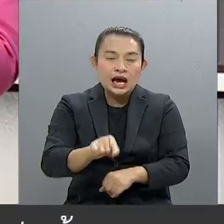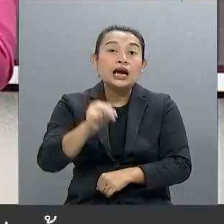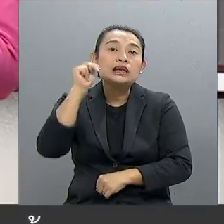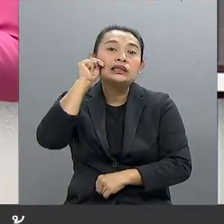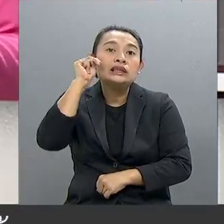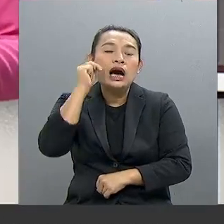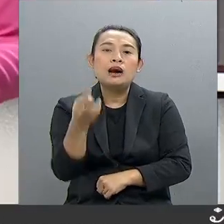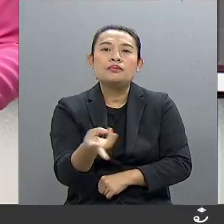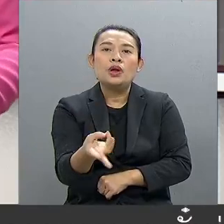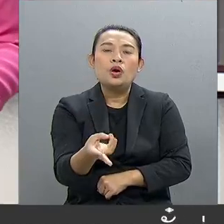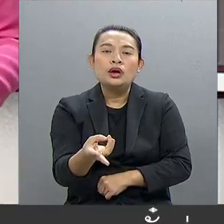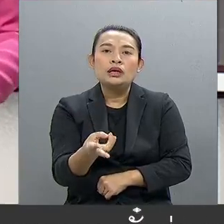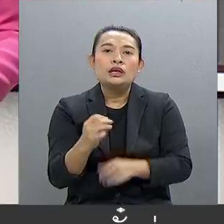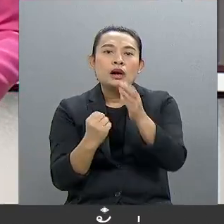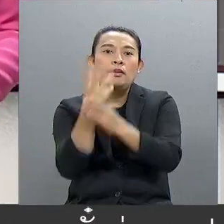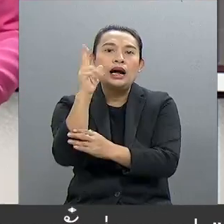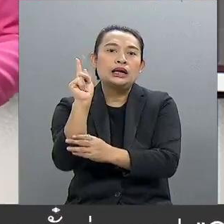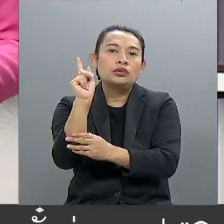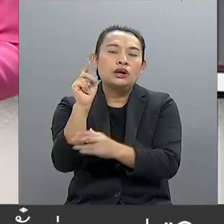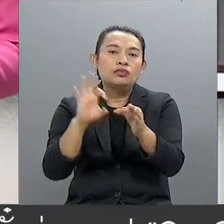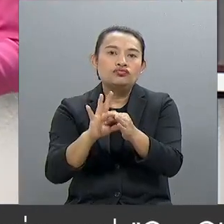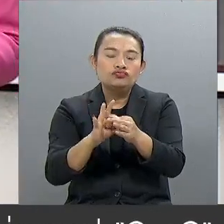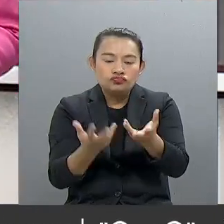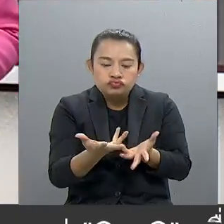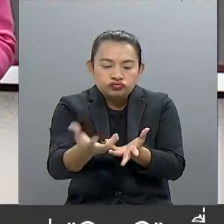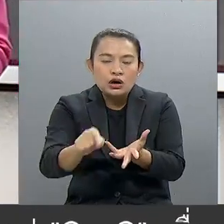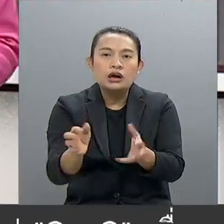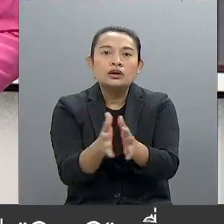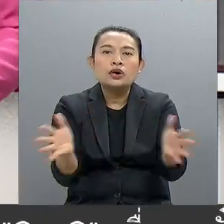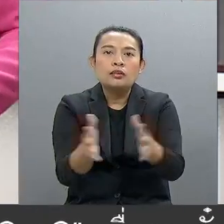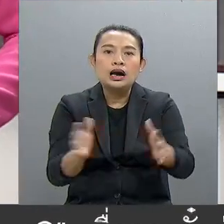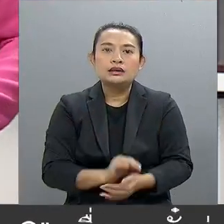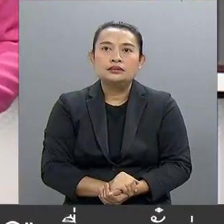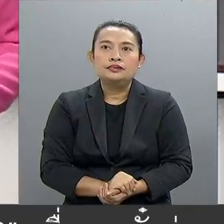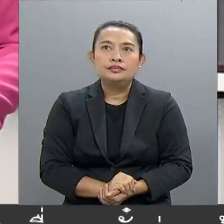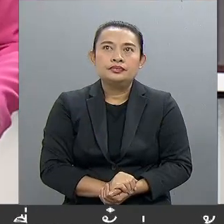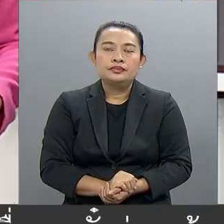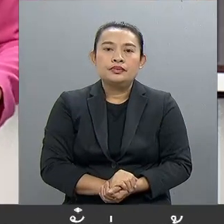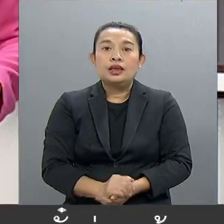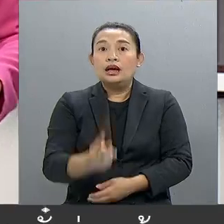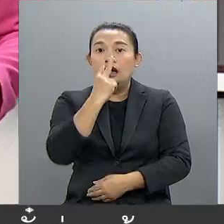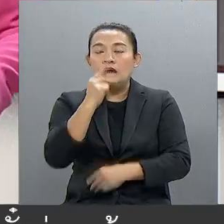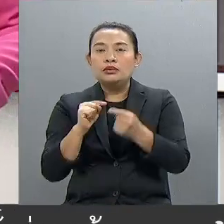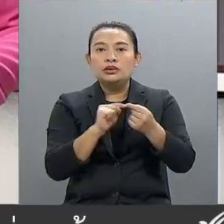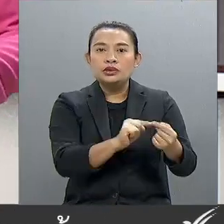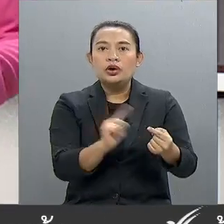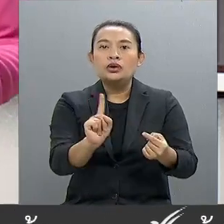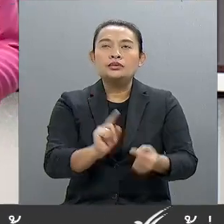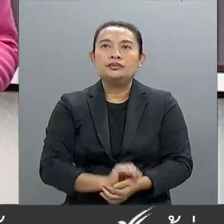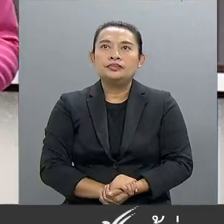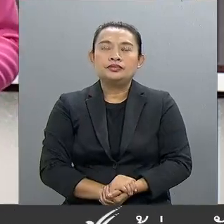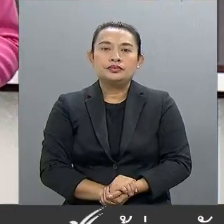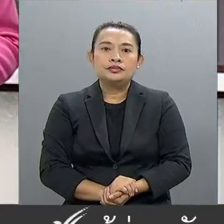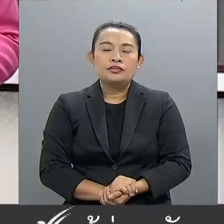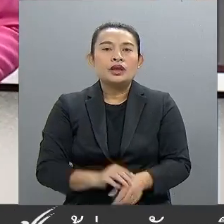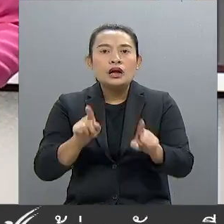นะคะก็อาจจะต้องใช้เวลากันหน่อยเป็นกำลังใจให้ในการแก้ไขปัญหานี้ป้ายต่อไปค่ะคุณผู้ชมคะเหมือนกับฉายหนังซ้ำไปซ้ำม